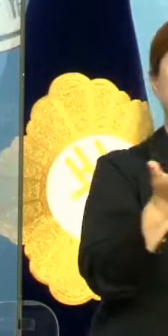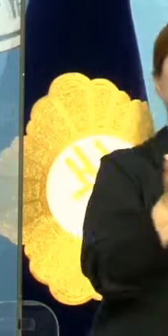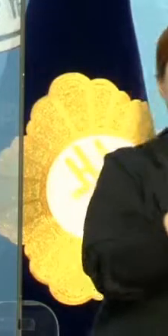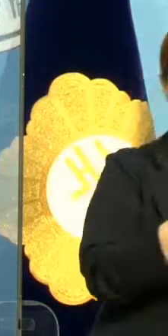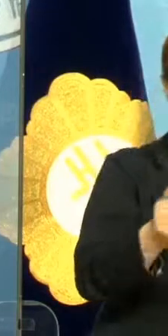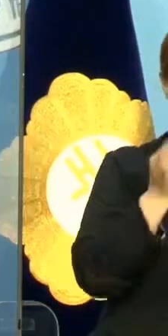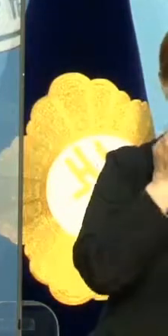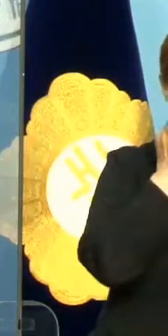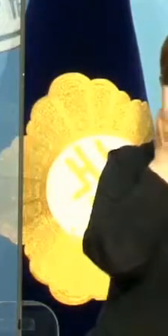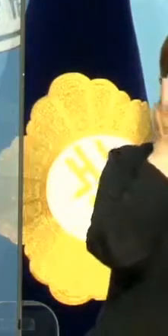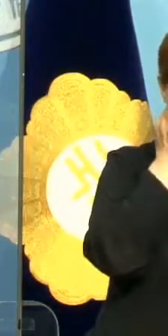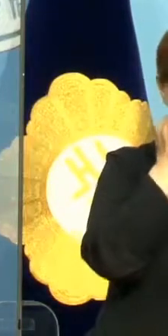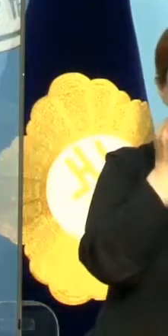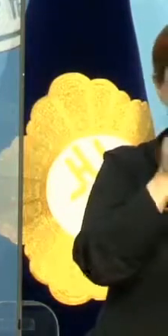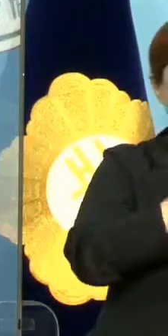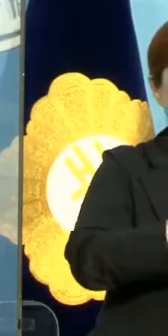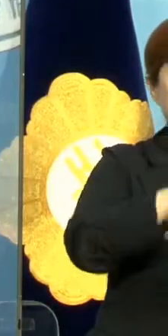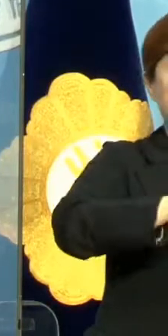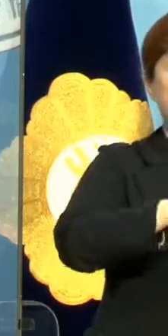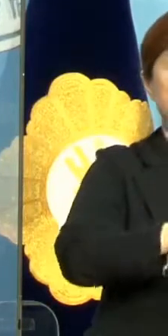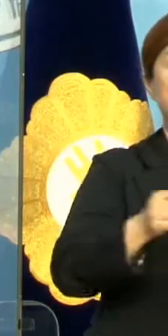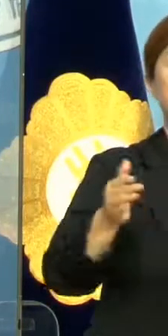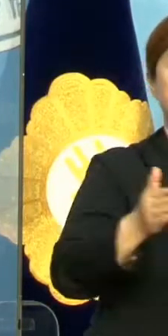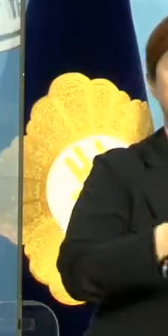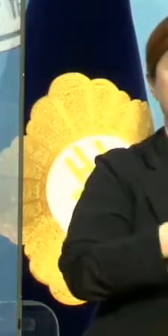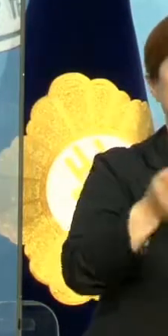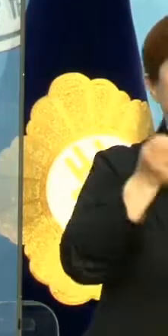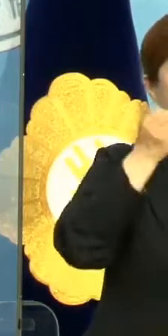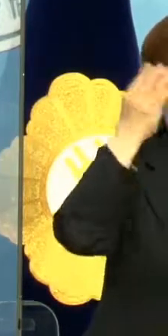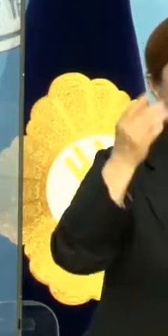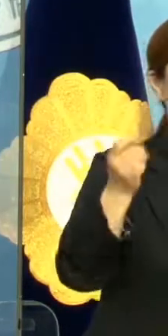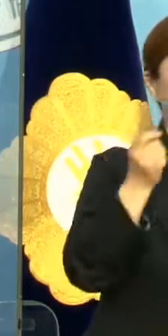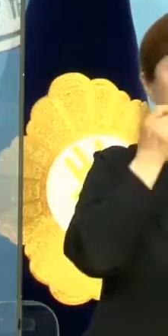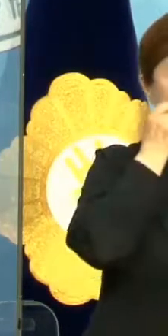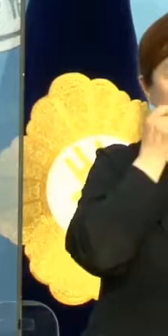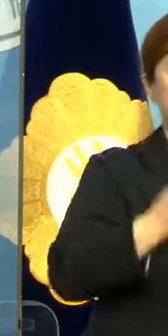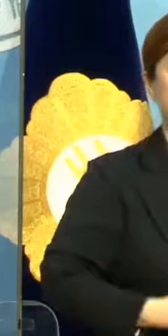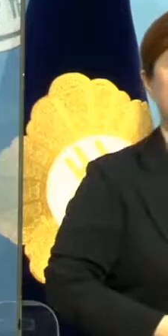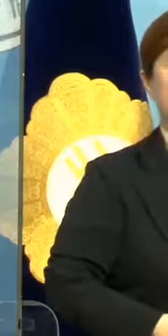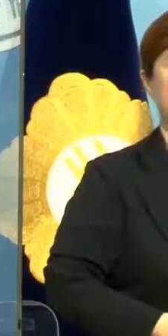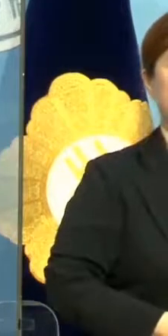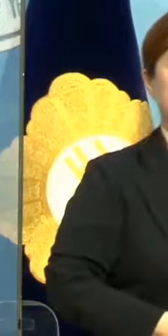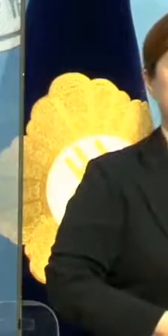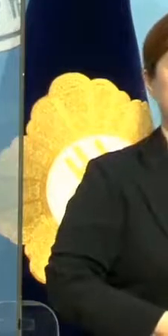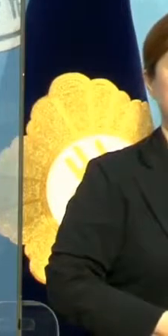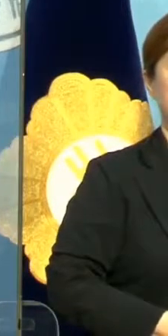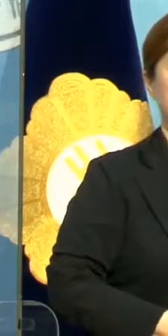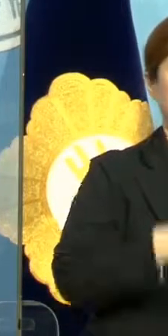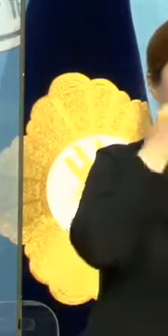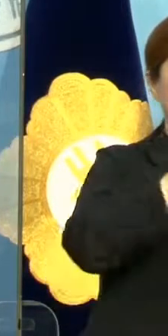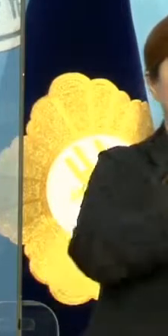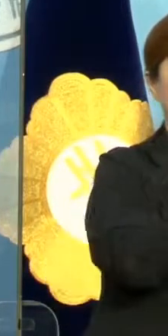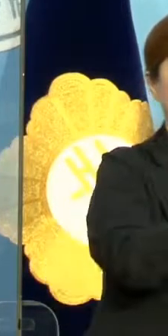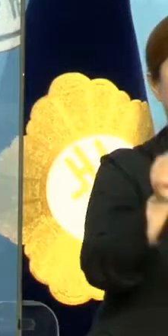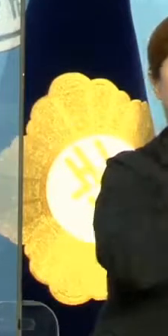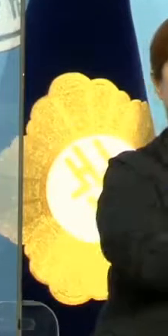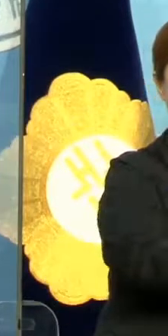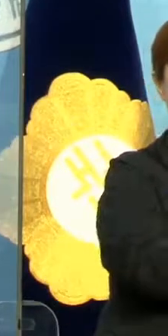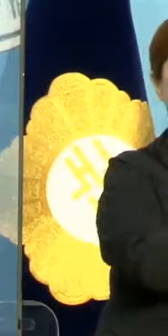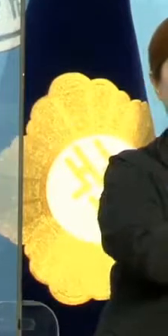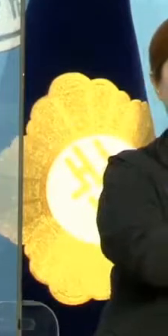노력과 열성 때문이라는 것을 이상직 의원은 깨달아야 합니다 창업자와 대표이사는